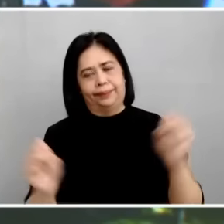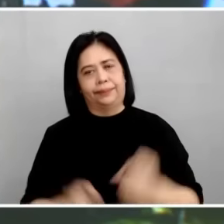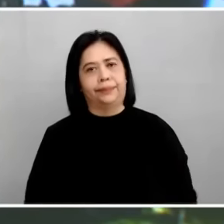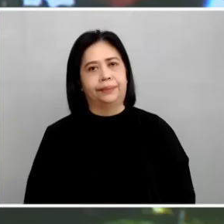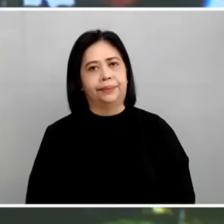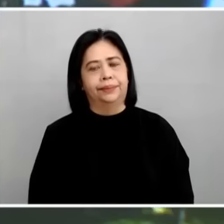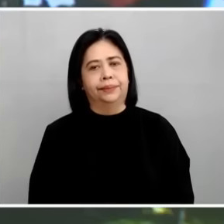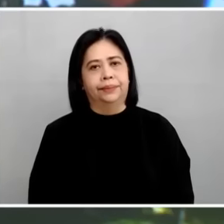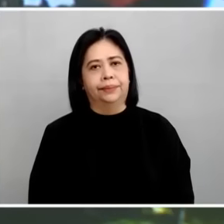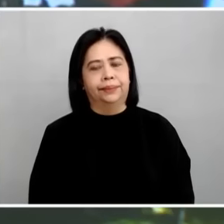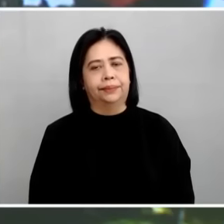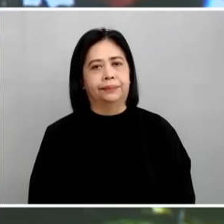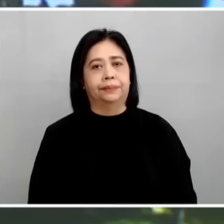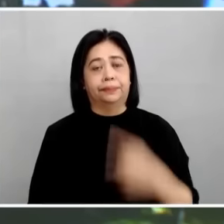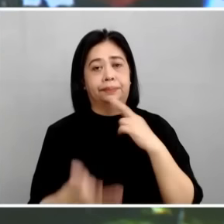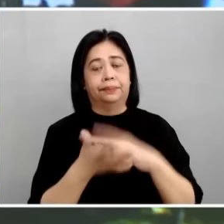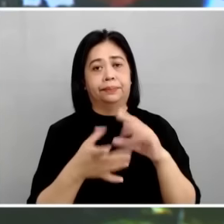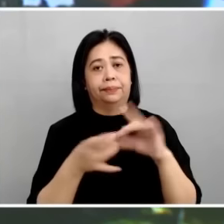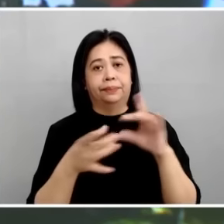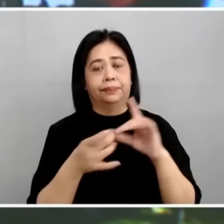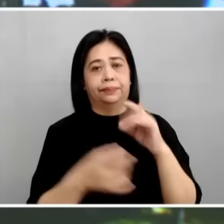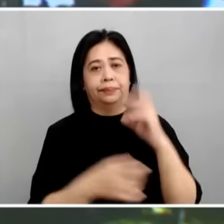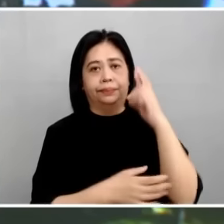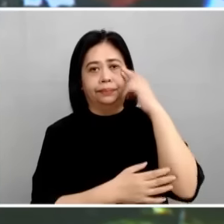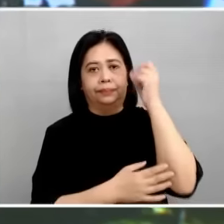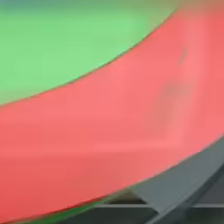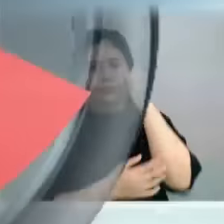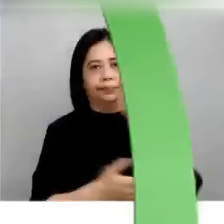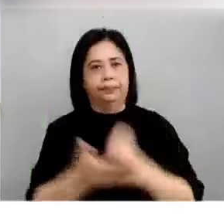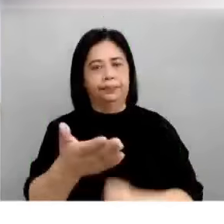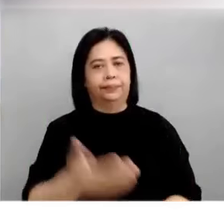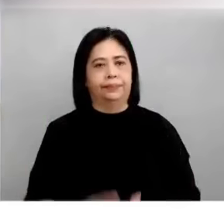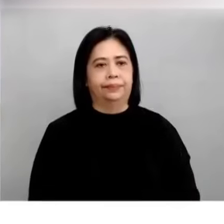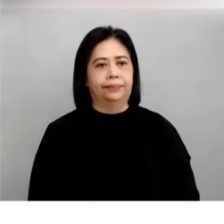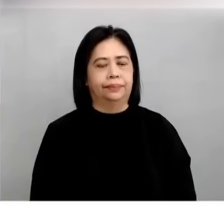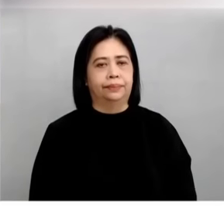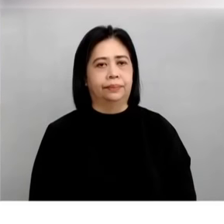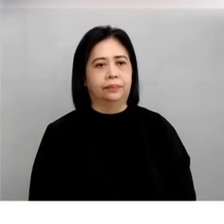lahat. Nagpapatrol, Rafi Santos.